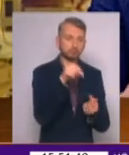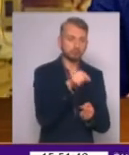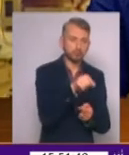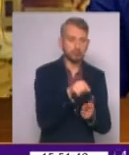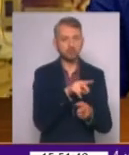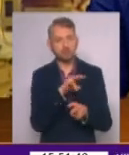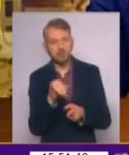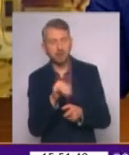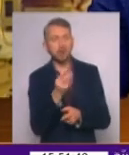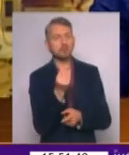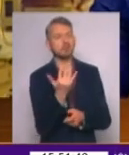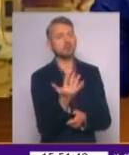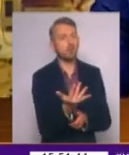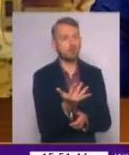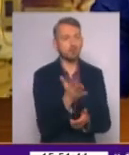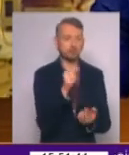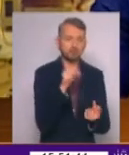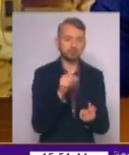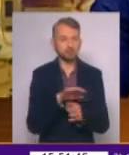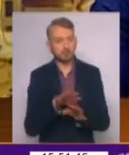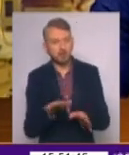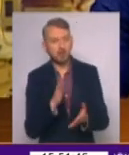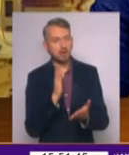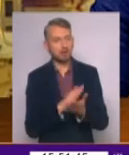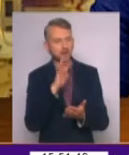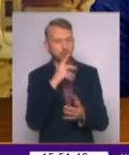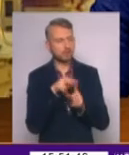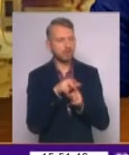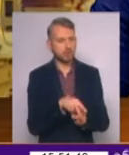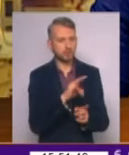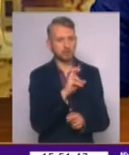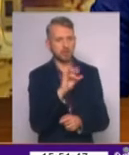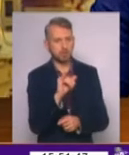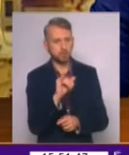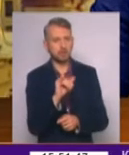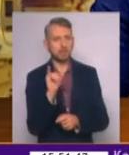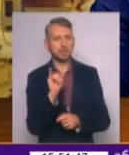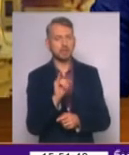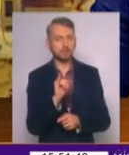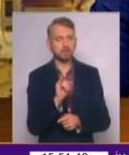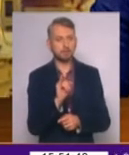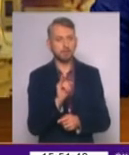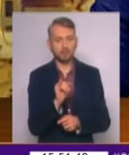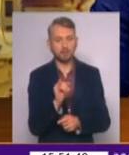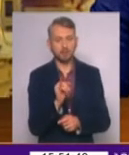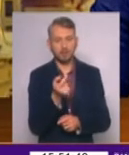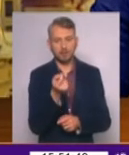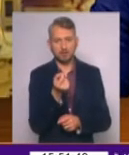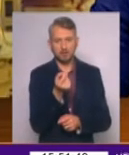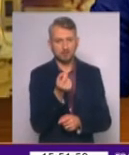звертатися в НАБУ. По-друге, є дуже серйозна завантаженість НАБУ і невеликий